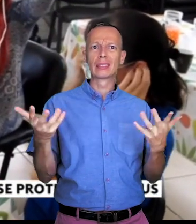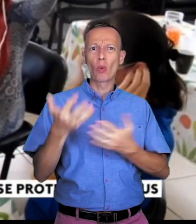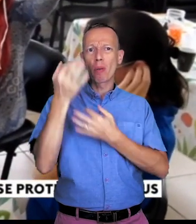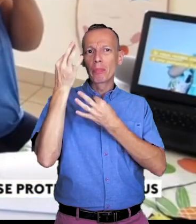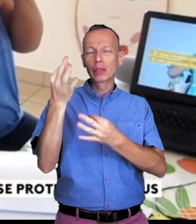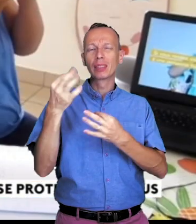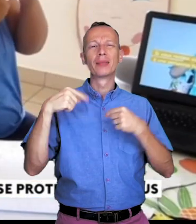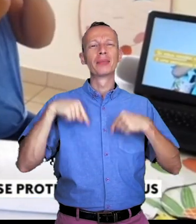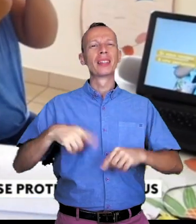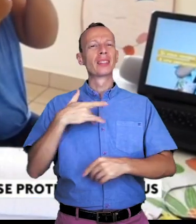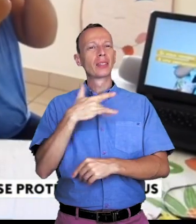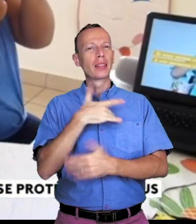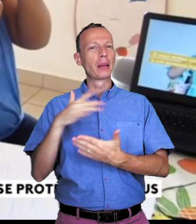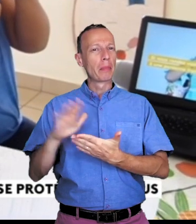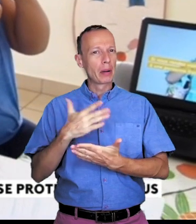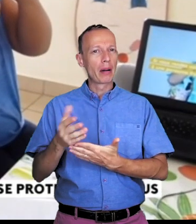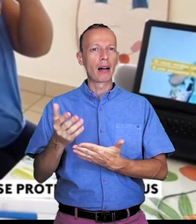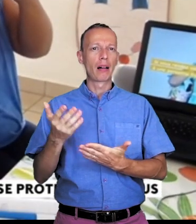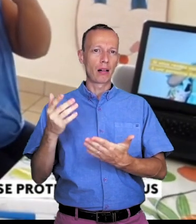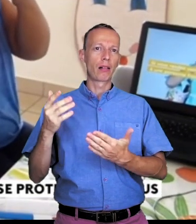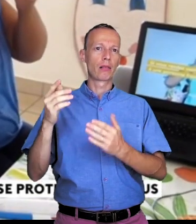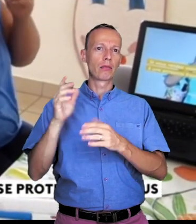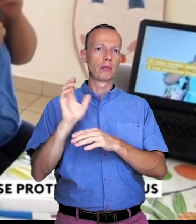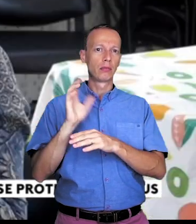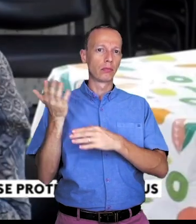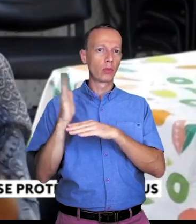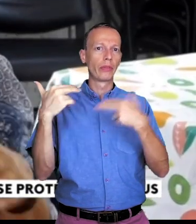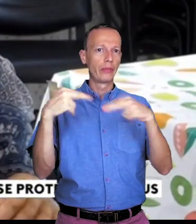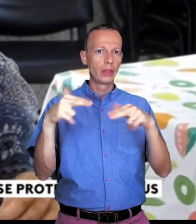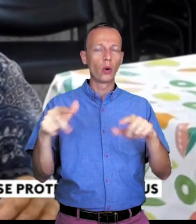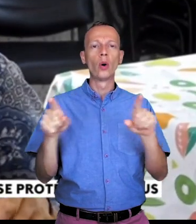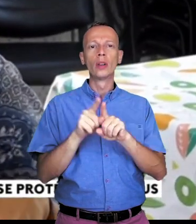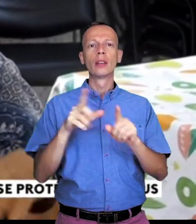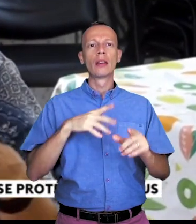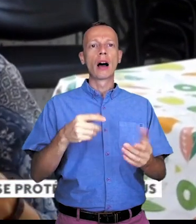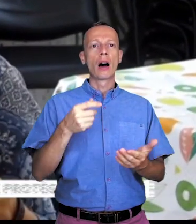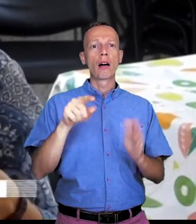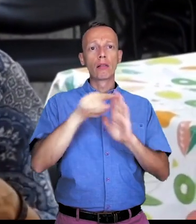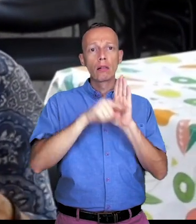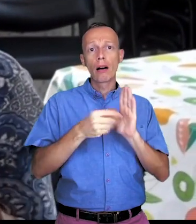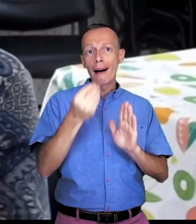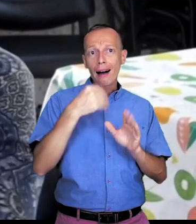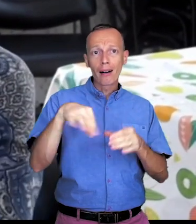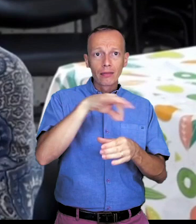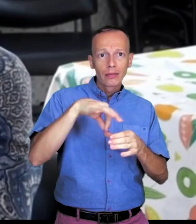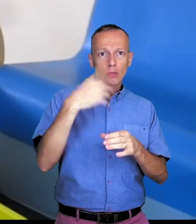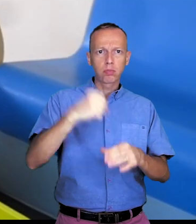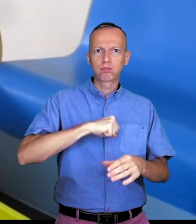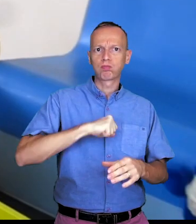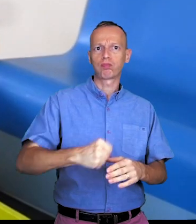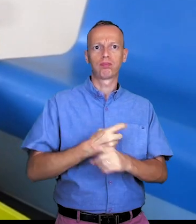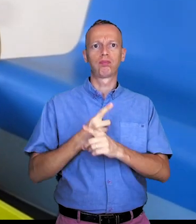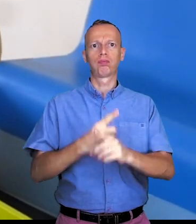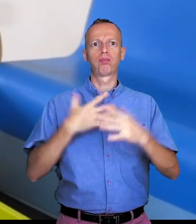support des vidéos fournies par le ministère de la Santé ou encore la confection de recettes et boissons équilibrées, pas miracle, équilibrées, dans le